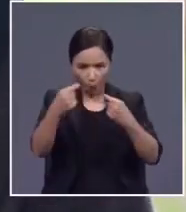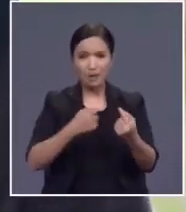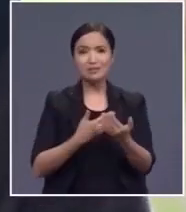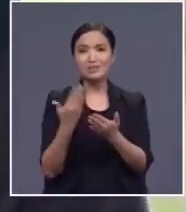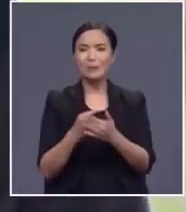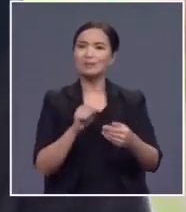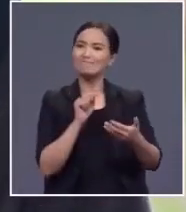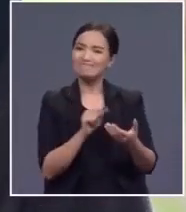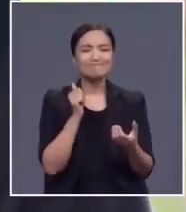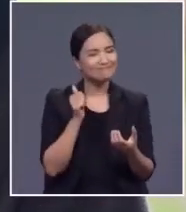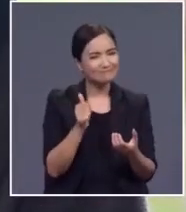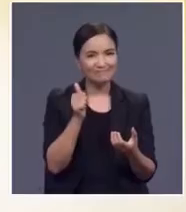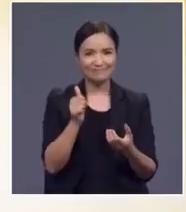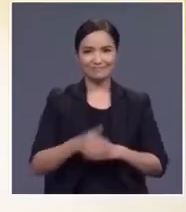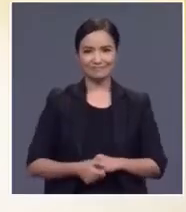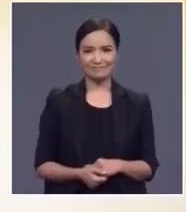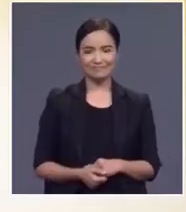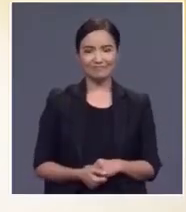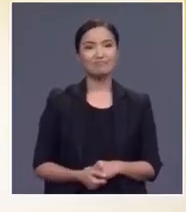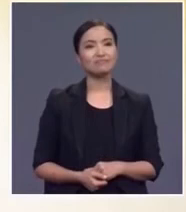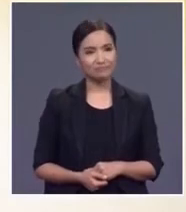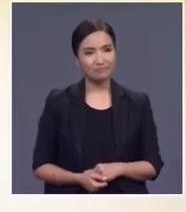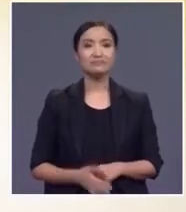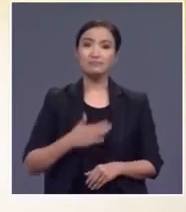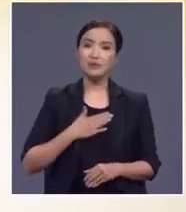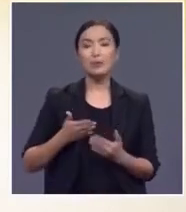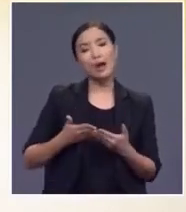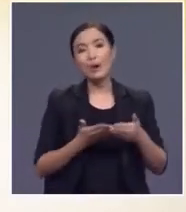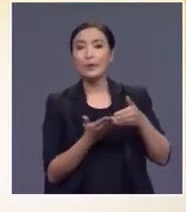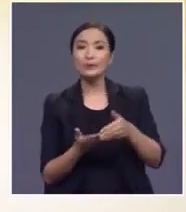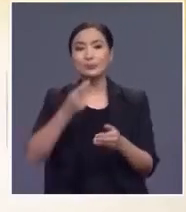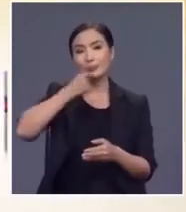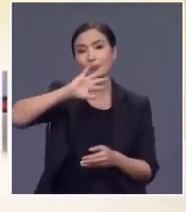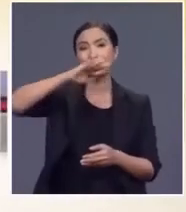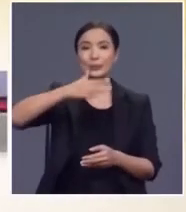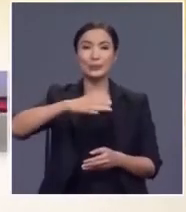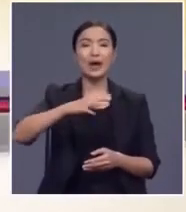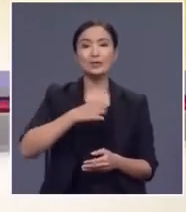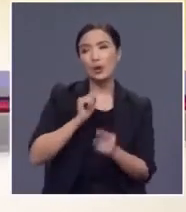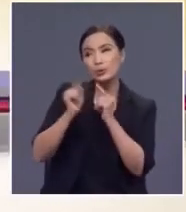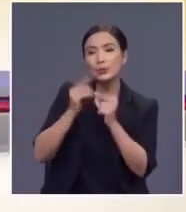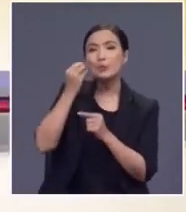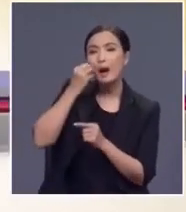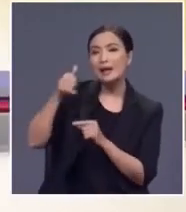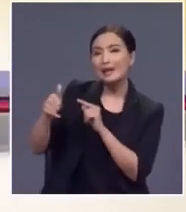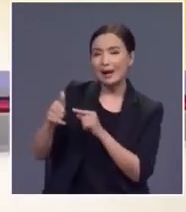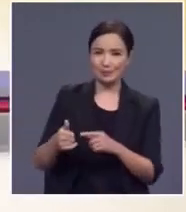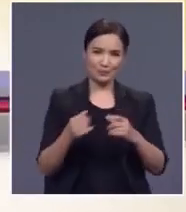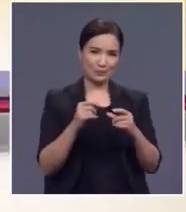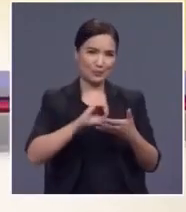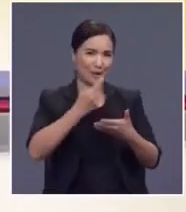ที่ดีมากเลยค่ะ เวลาออกทะเลอยากคุยที่บ้านก็ติดต่อทุกแกมไลน์อะไรแบบนี้เลย